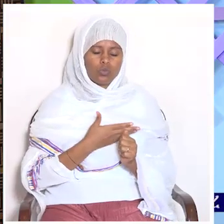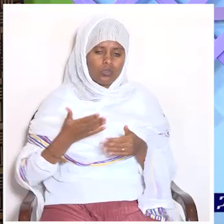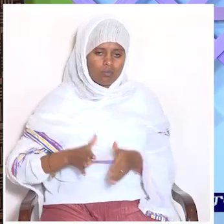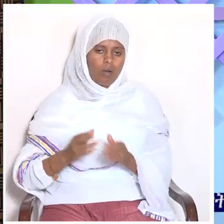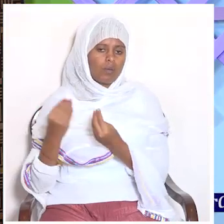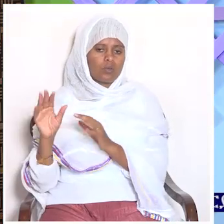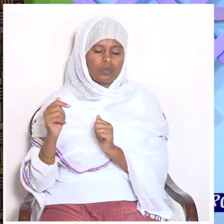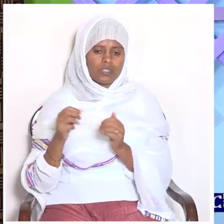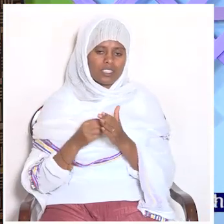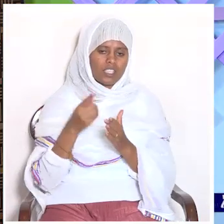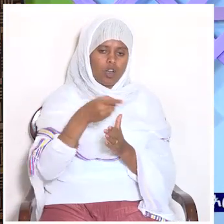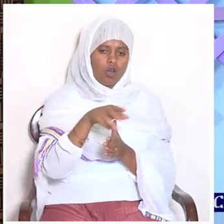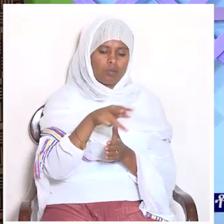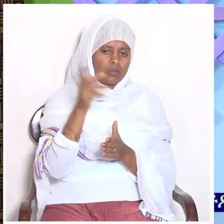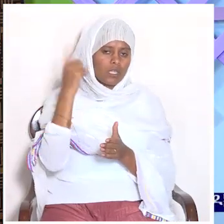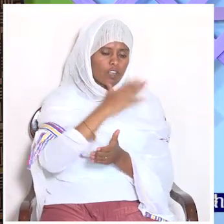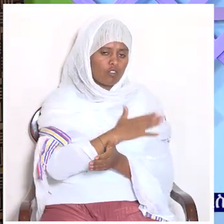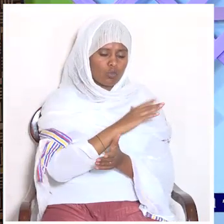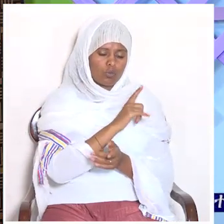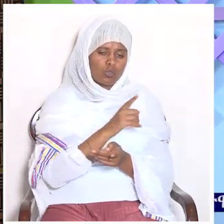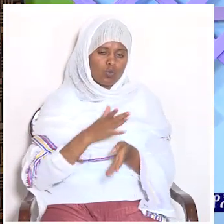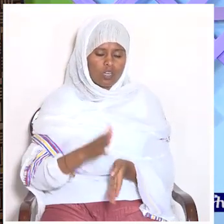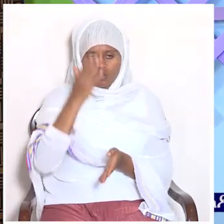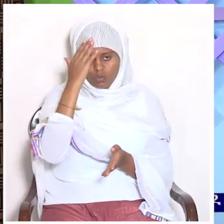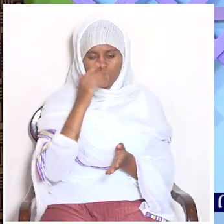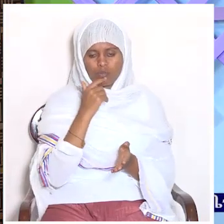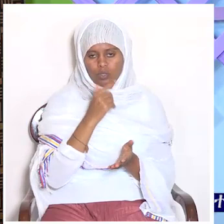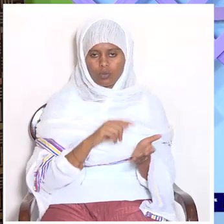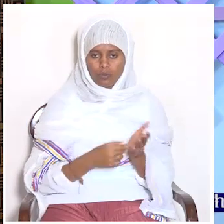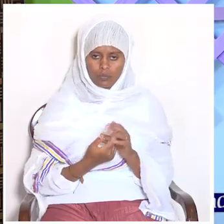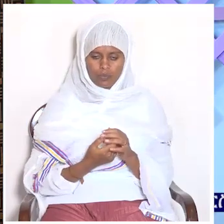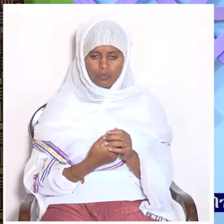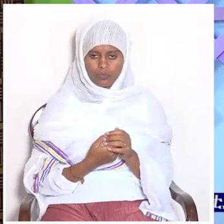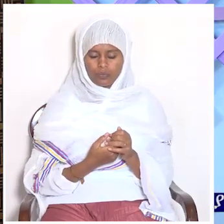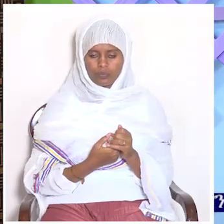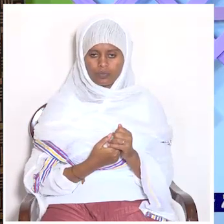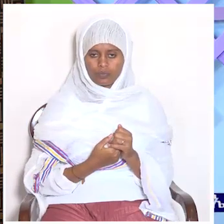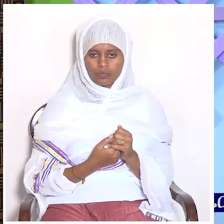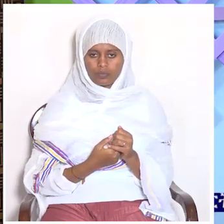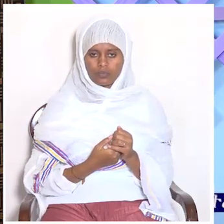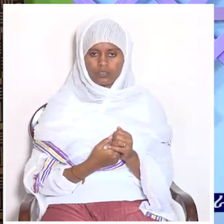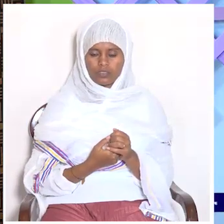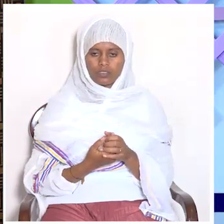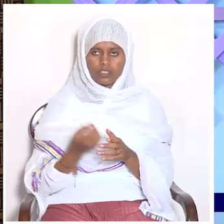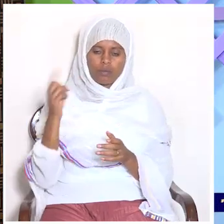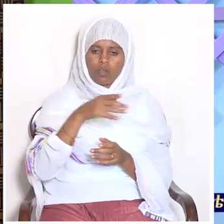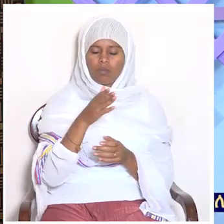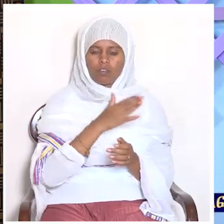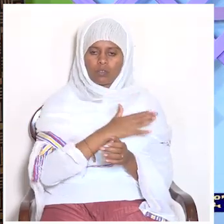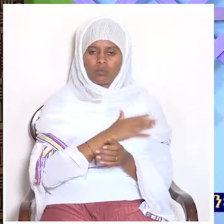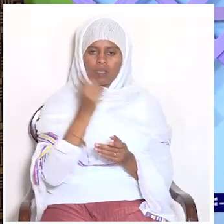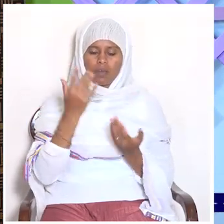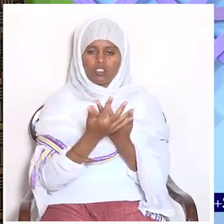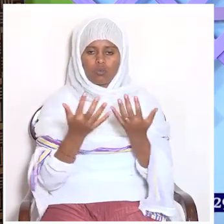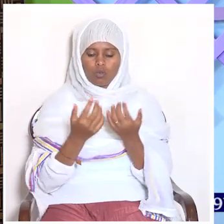ብዙሁ ወተባዝሁ ኢሉ እግዚኣብሔር ኣምላኽ ነቦና ኣዳም ዝሃቦ በረኸት ኣባኹም ምተረኣየ ነይሩ። ስለዚ እግዚኣብሔር